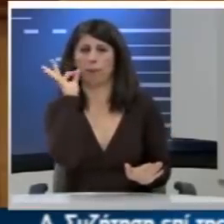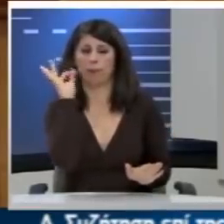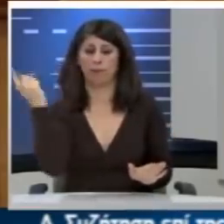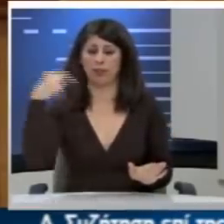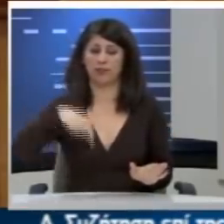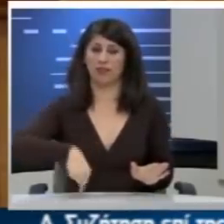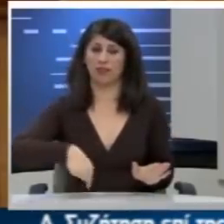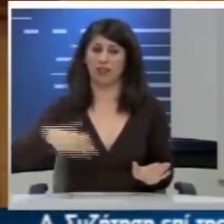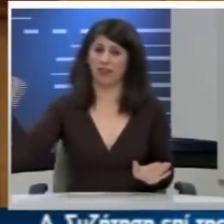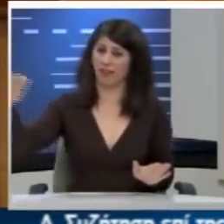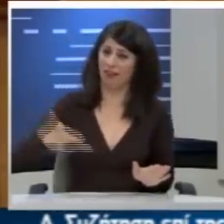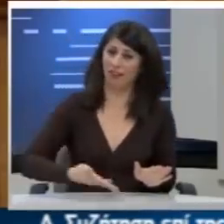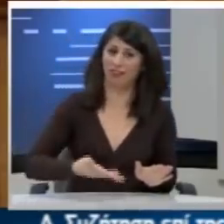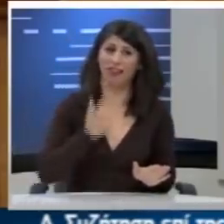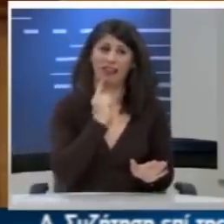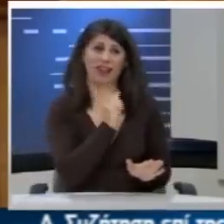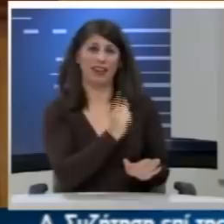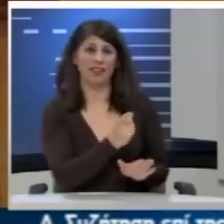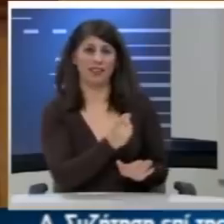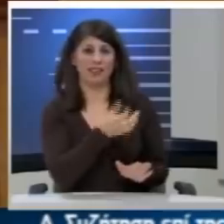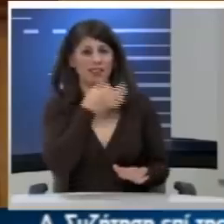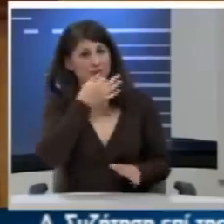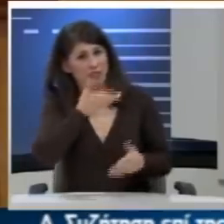έρχονται να κάνουν κριτική και σχολιάζουν κιόλας και δεν ακούν.